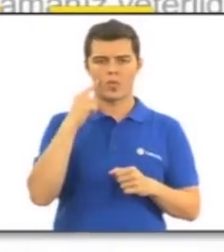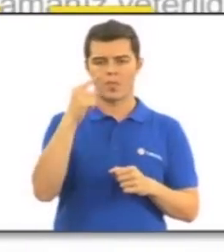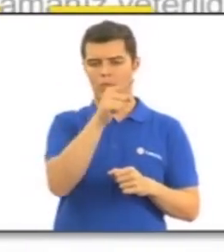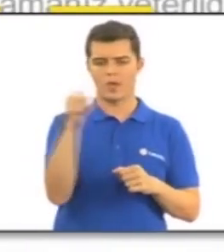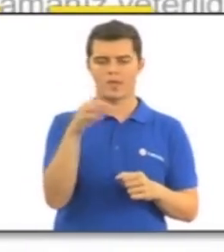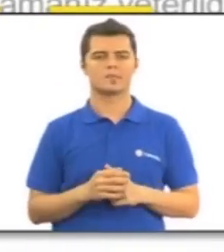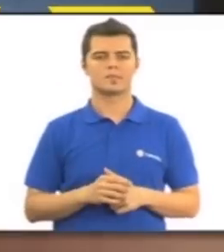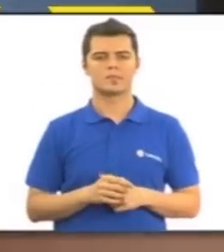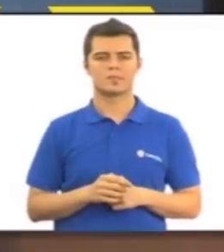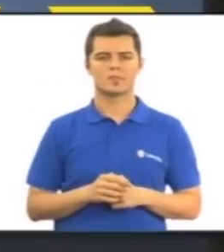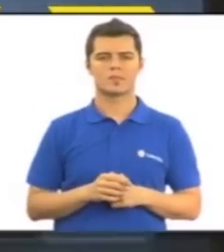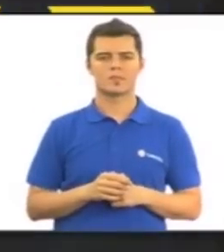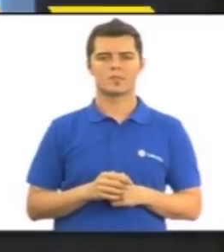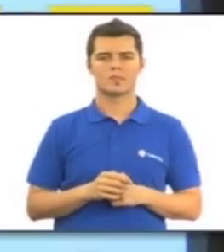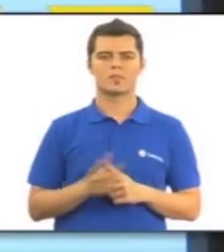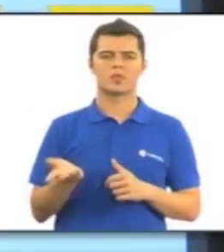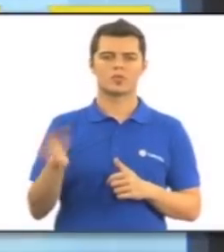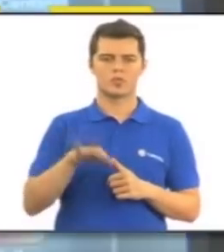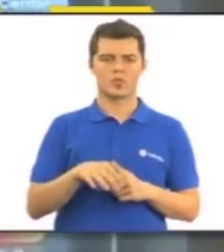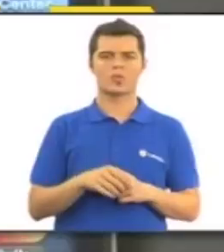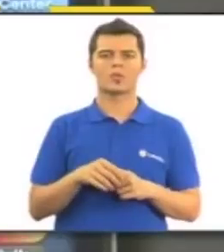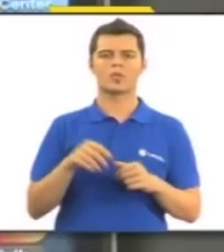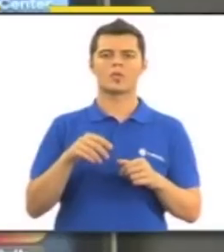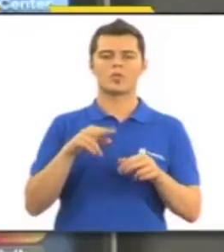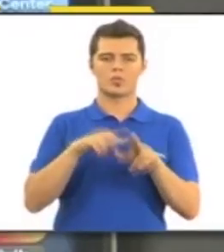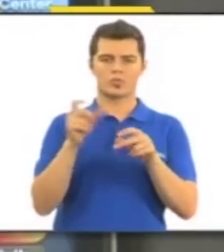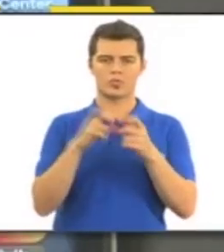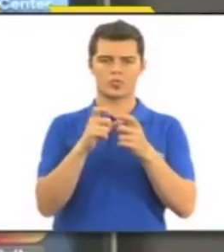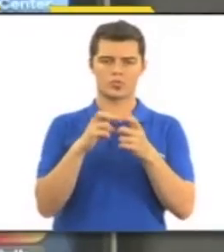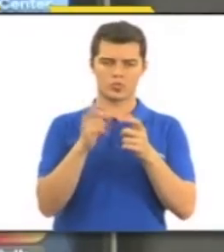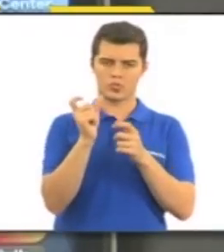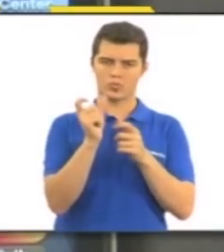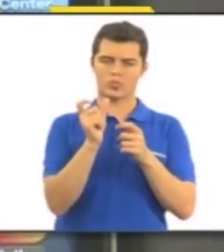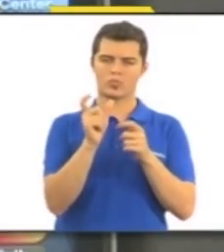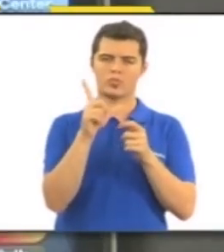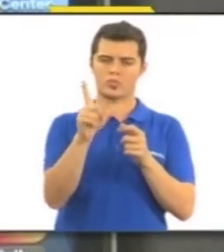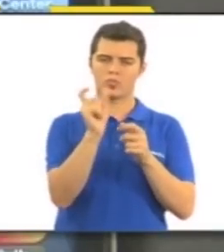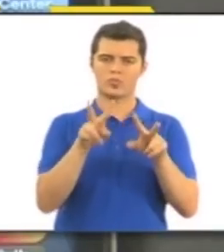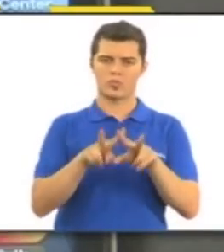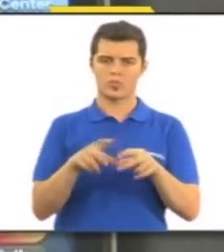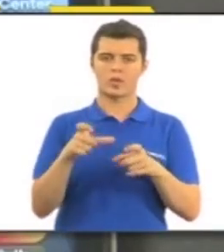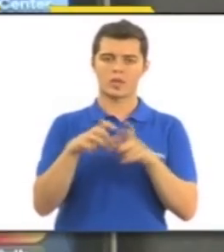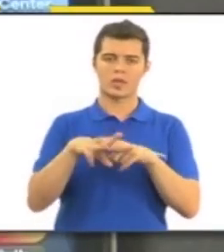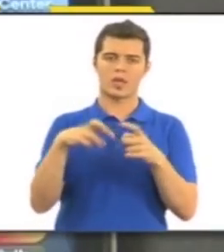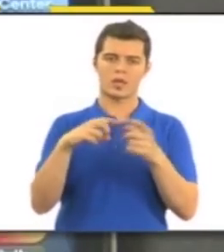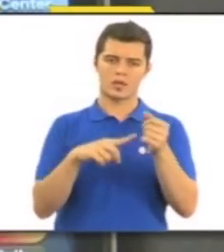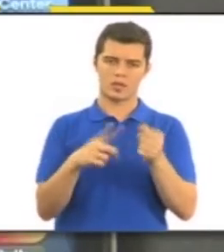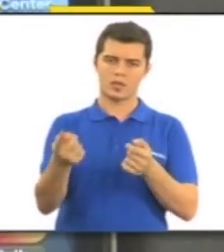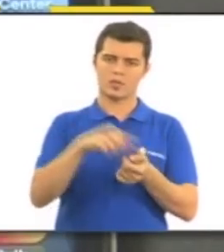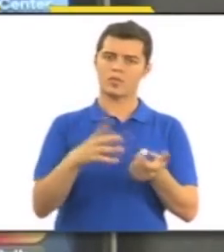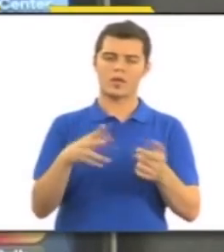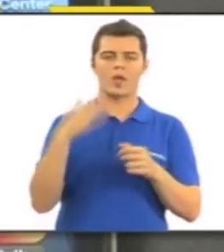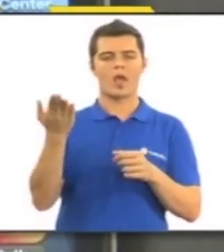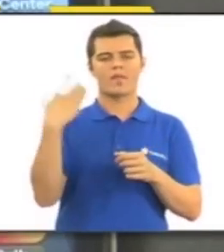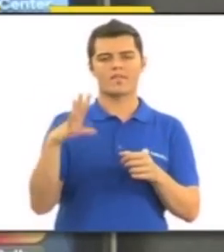adım kontrol edebiliriz. Yazılım güncelleme işleminden sonra cihaz kurulumu ve almış olduğumuz yedekleri nasıl geri yükleriz